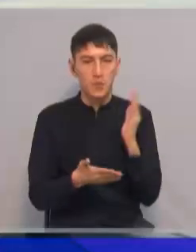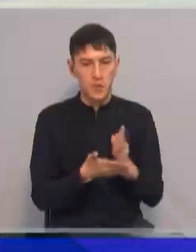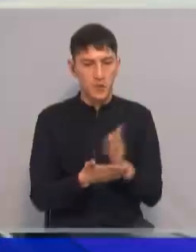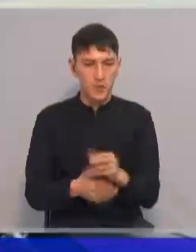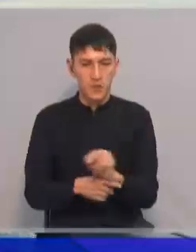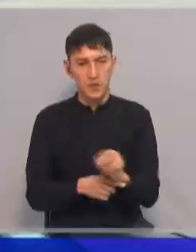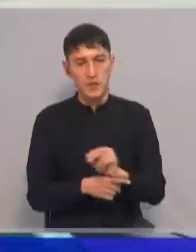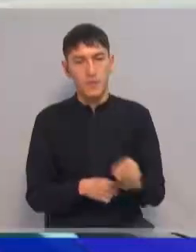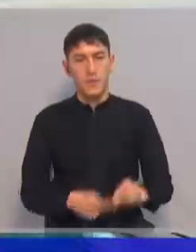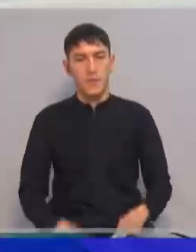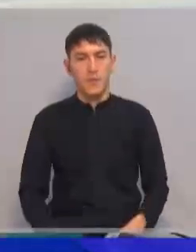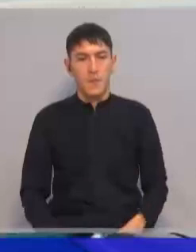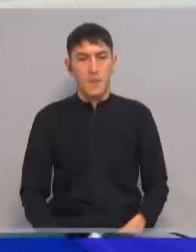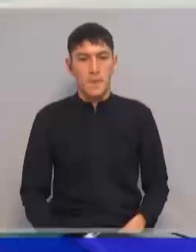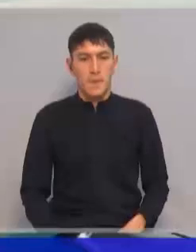бар жаңағы